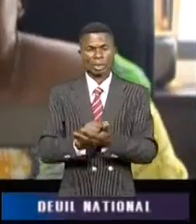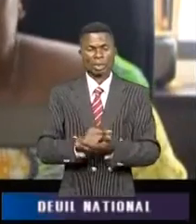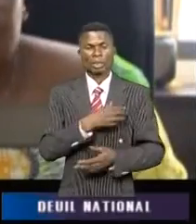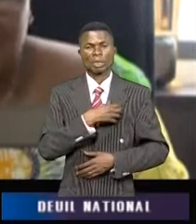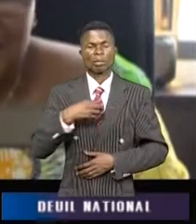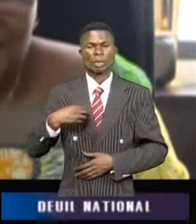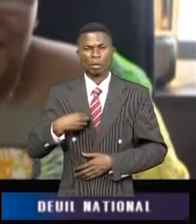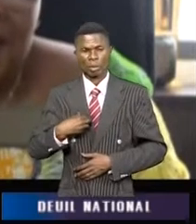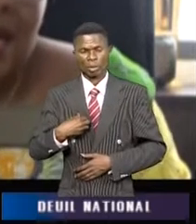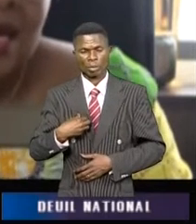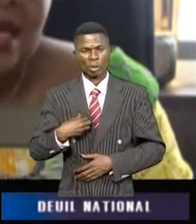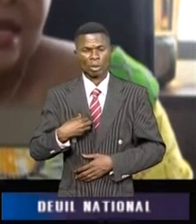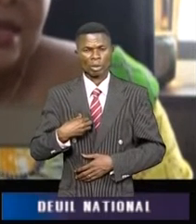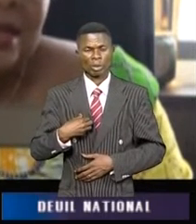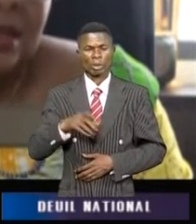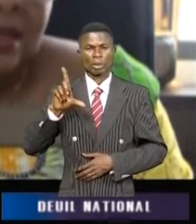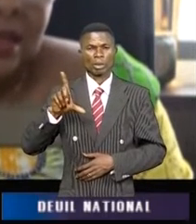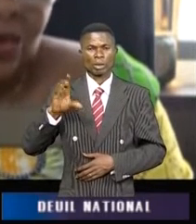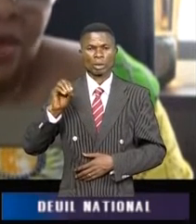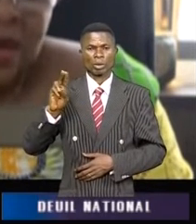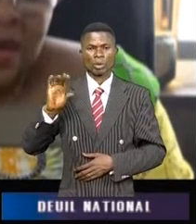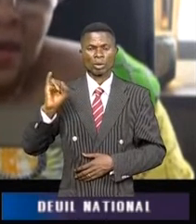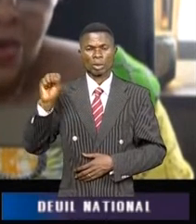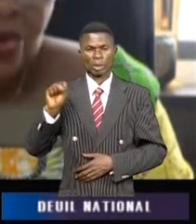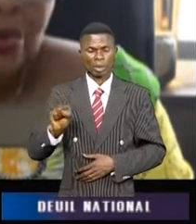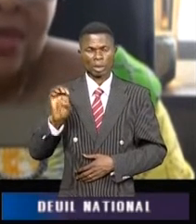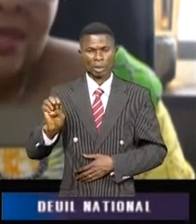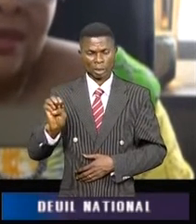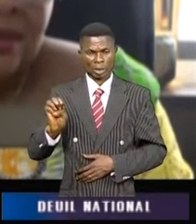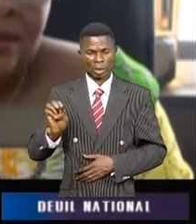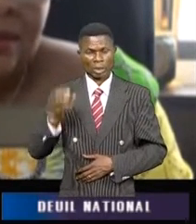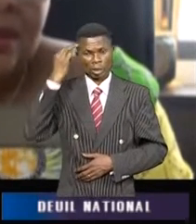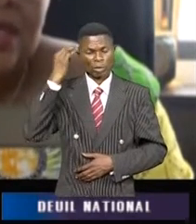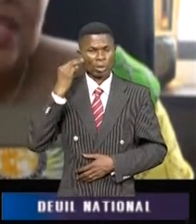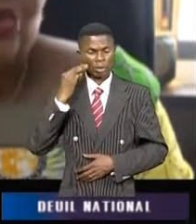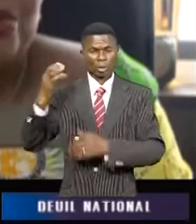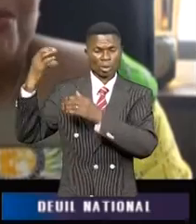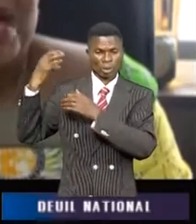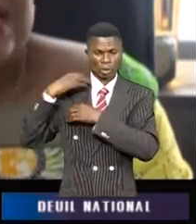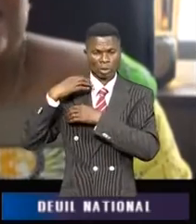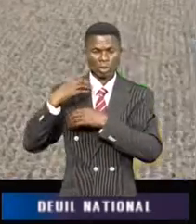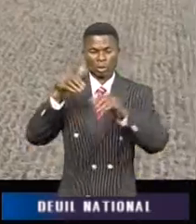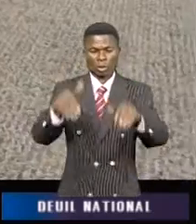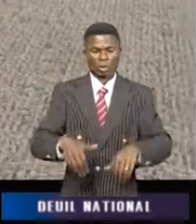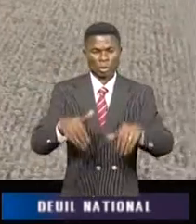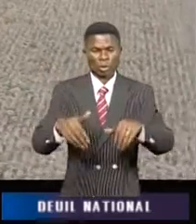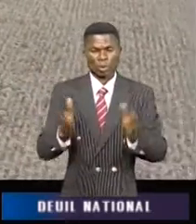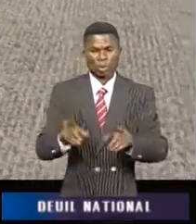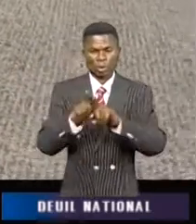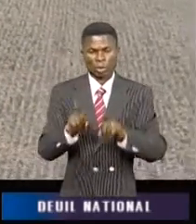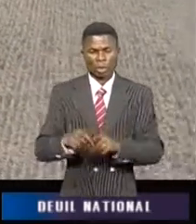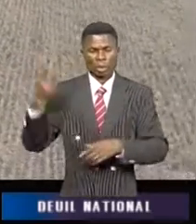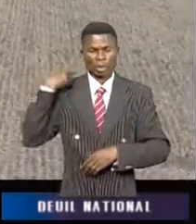et bien de Madame Louise Ilunga Mweleshi, ministre en charge de l'agriculture et